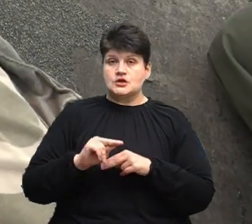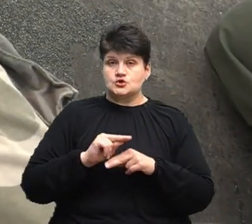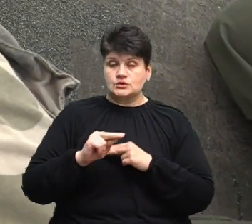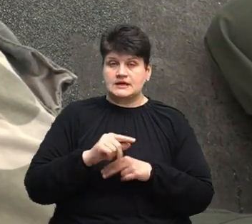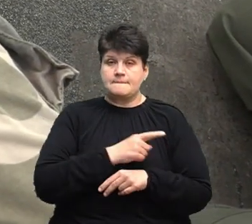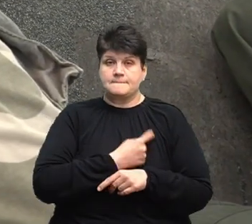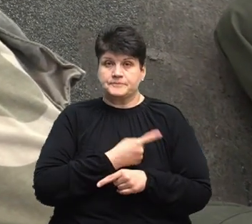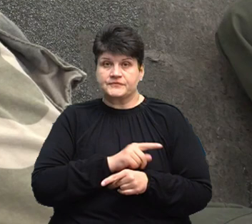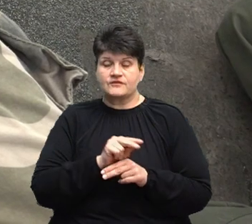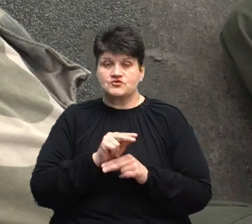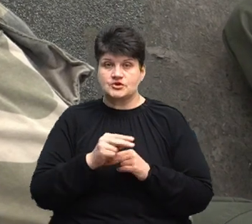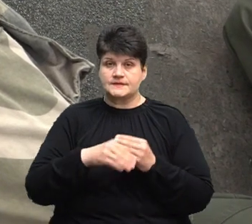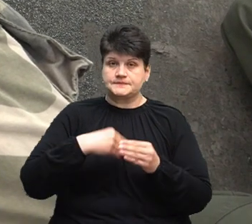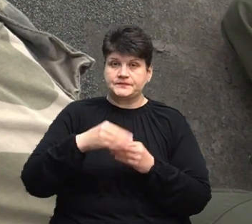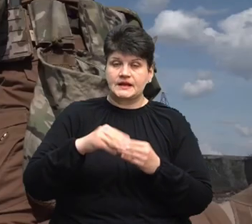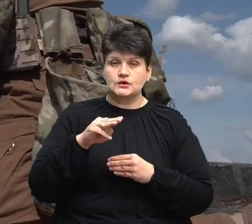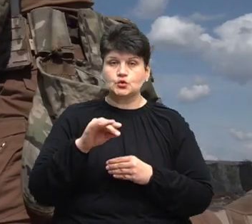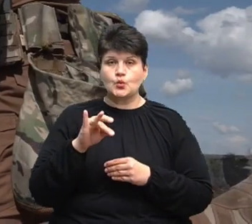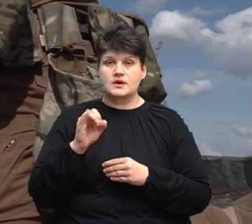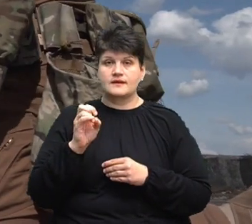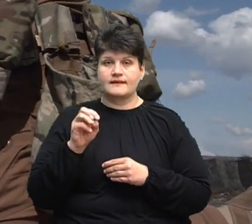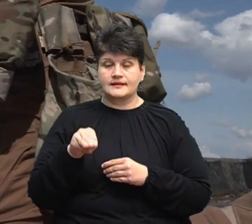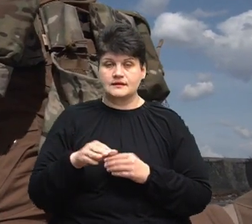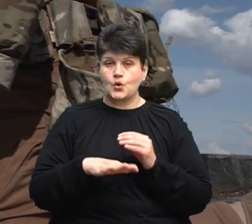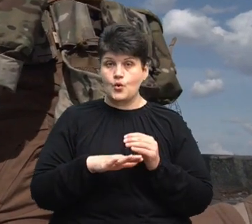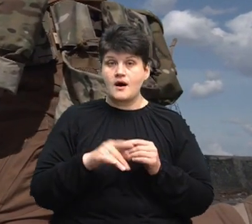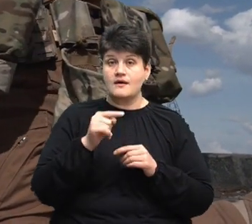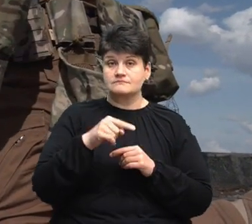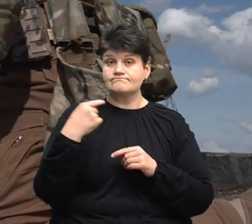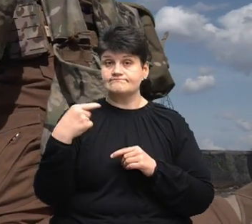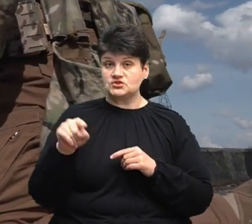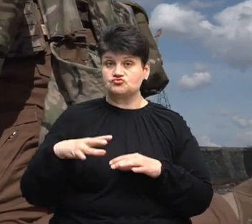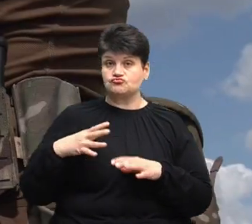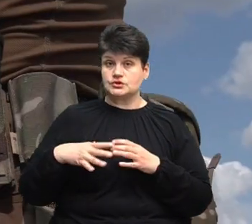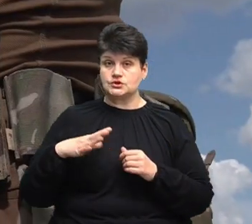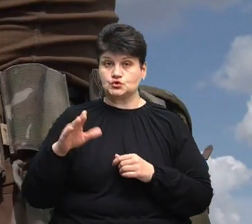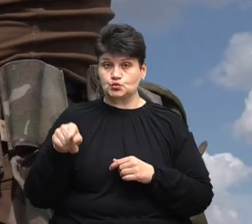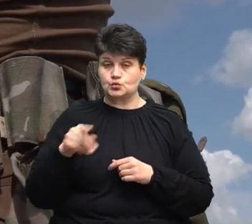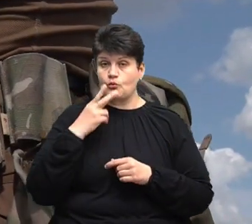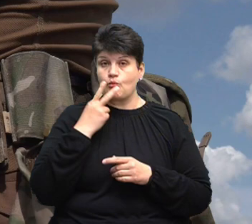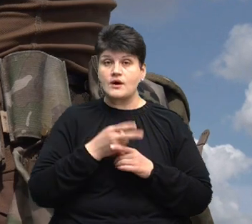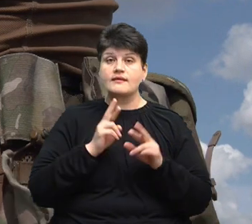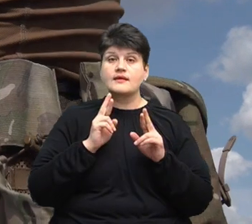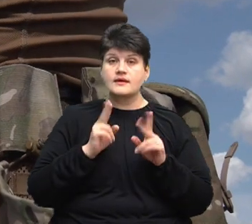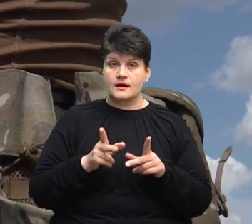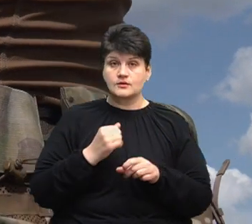накладати пораненому бійцю турнікет на ногу. Тим часом інший інструктор показує молоді, як накладати